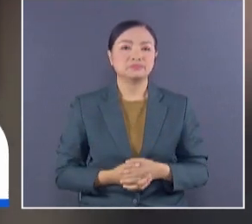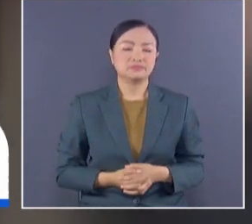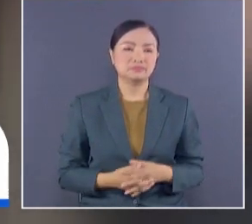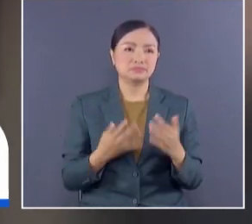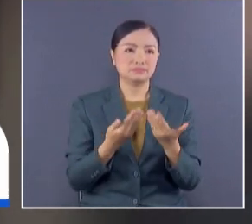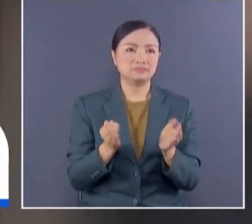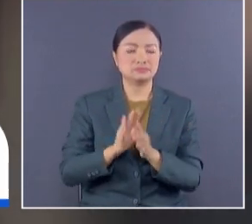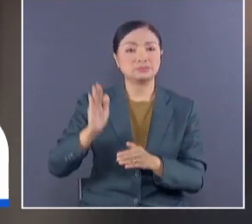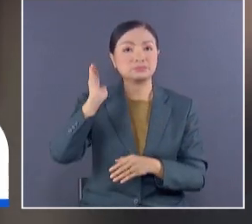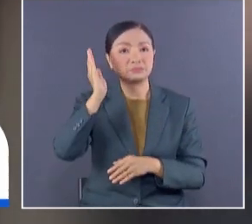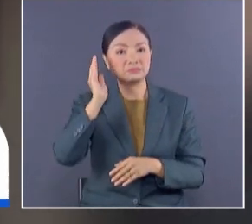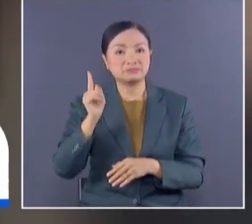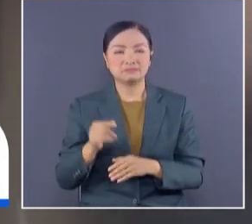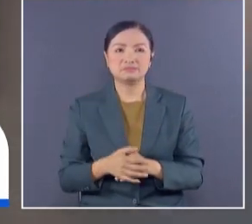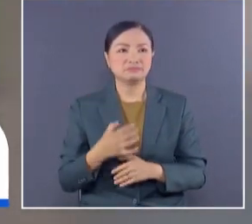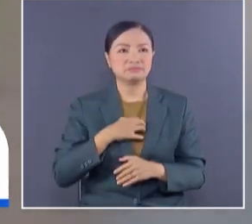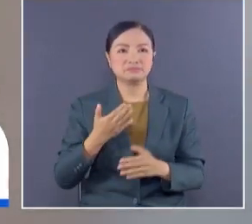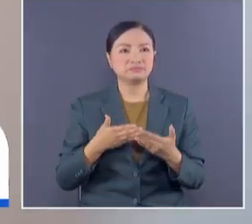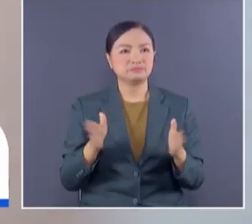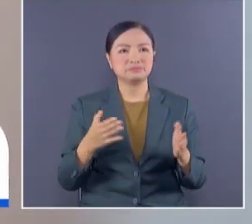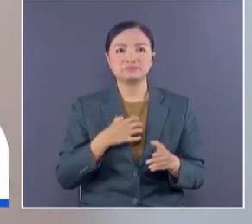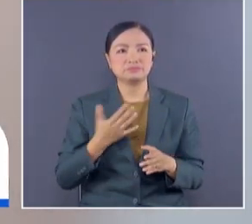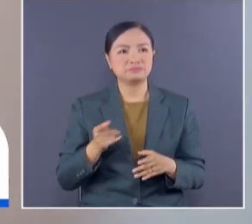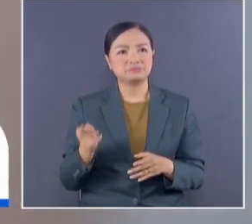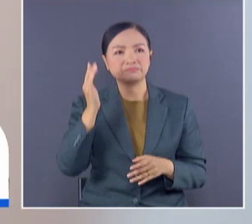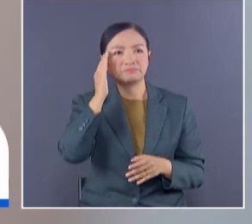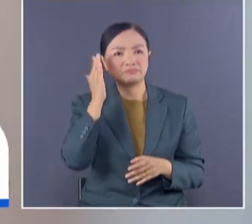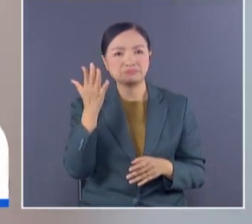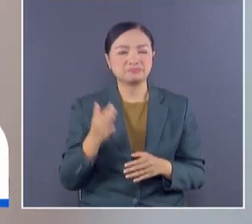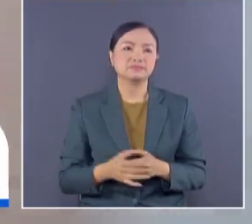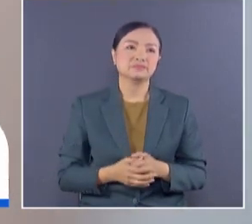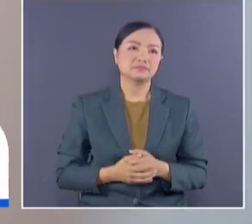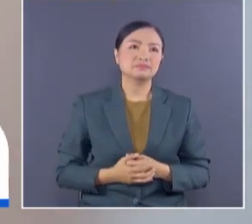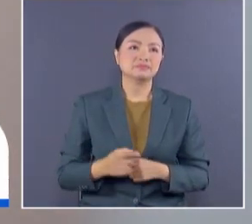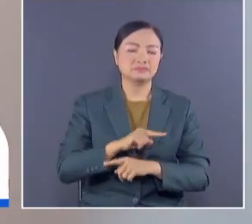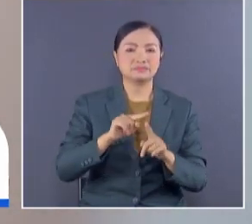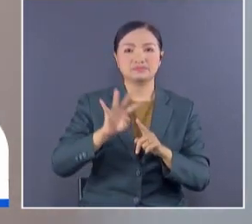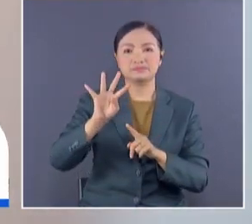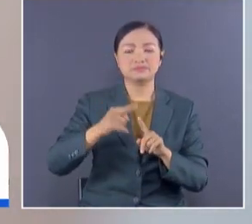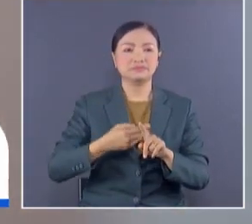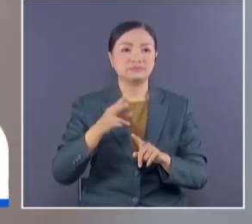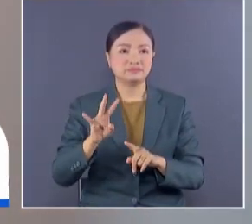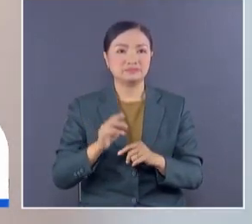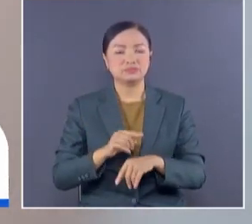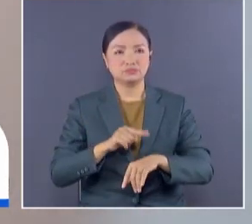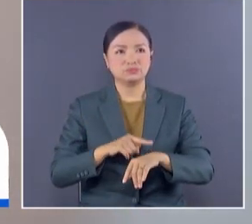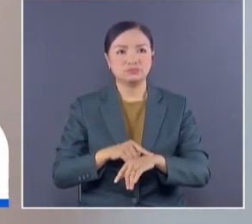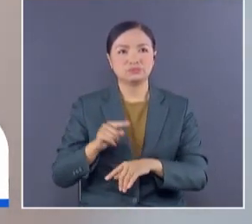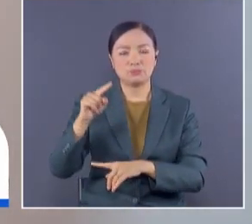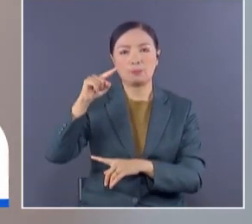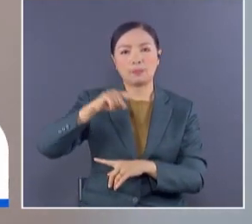ในขณะที่ครอบครัวฝ่ายชายเองที่ไม่อยากให้ทั้งคู่อยากก็ไม่ทราบเรื่องนี้เช่นกันค่ะแต่ในวันที่ 4กรกฎาคมนี้นะคะเวลา